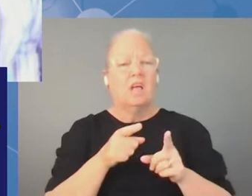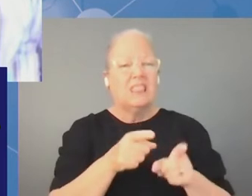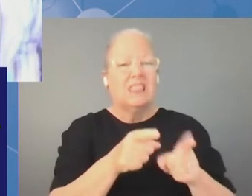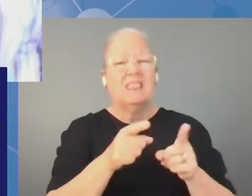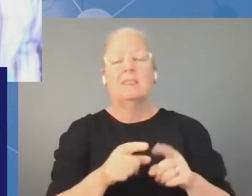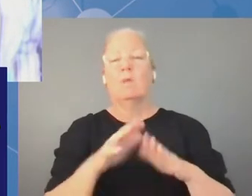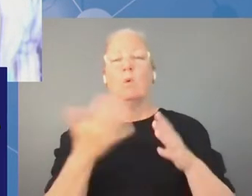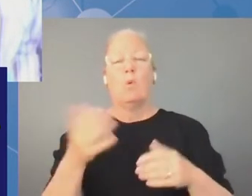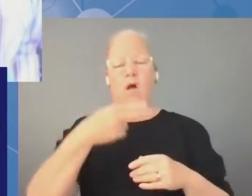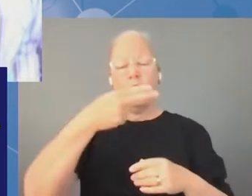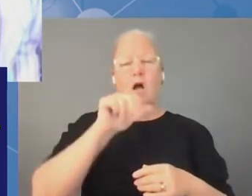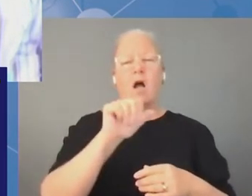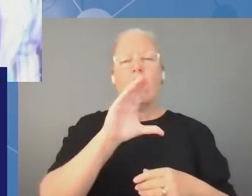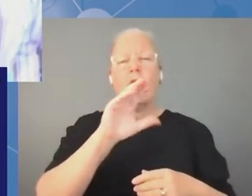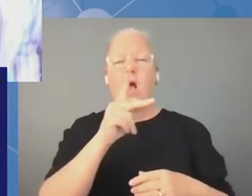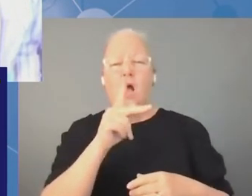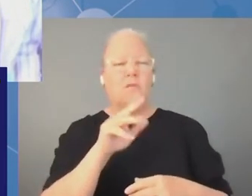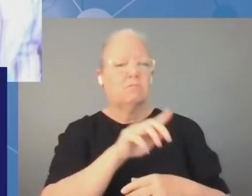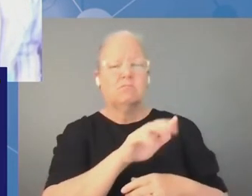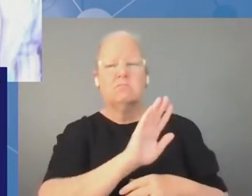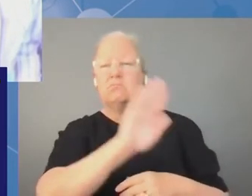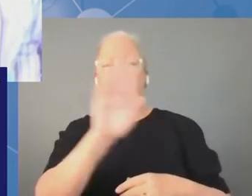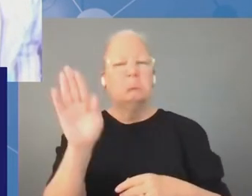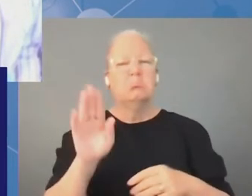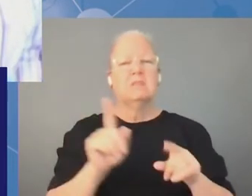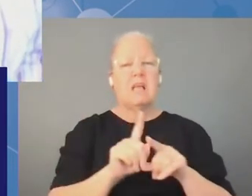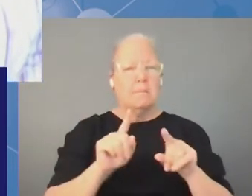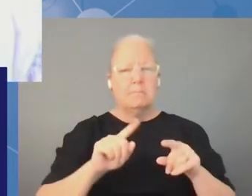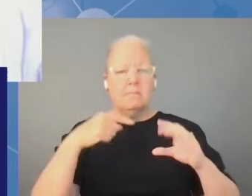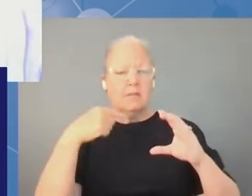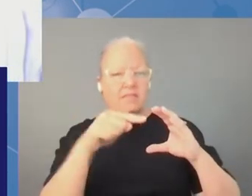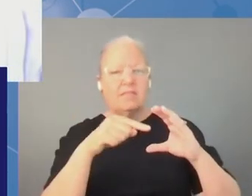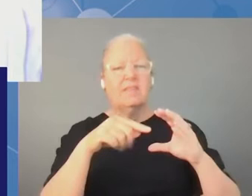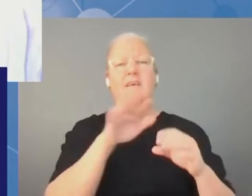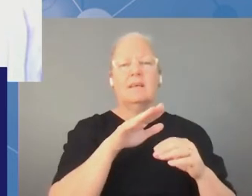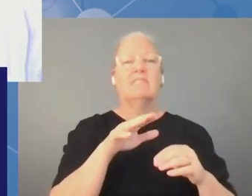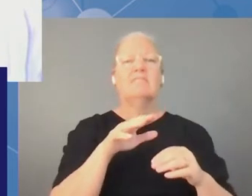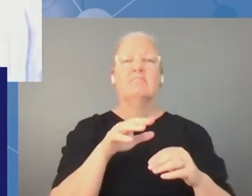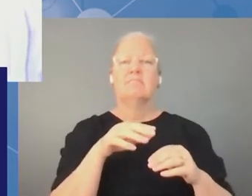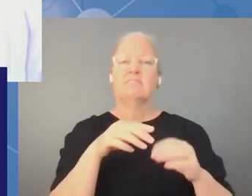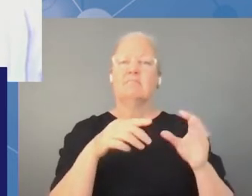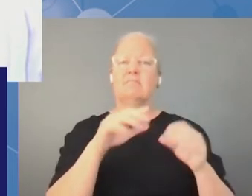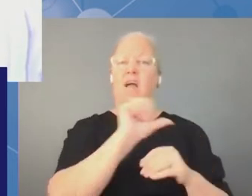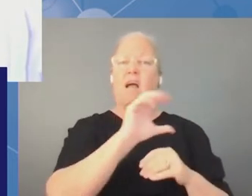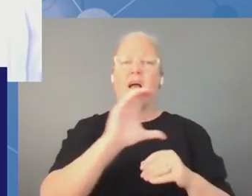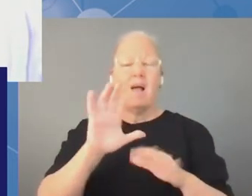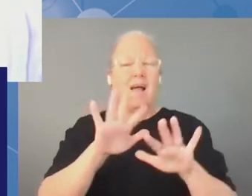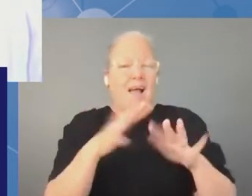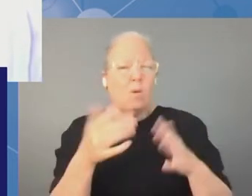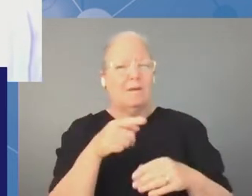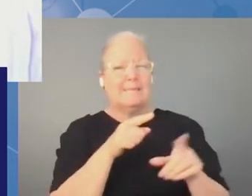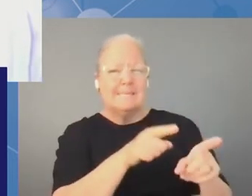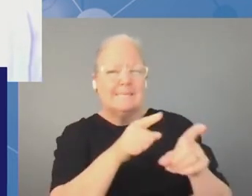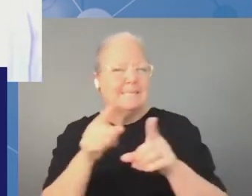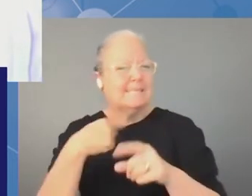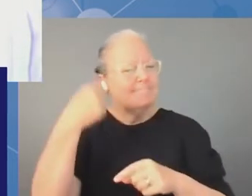الأرياف والقرى. كيف في نفس الوقت يمكننا وضع الحد